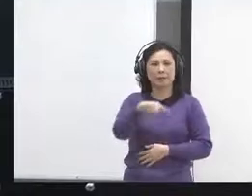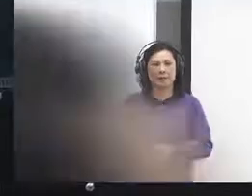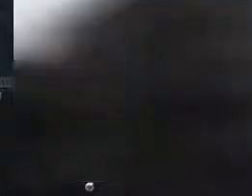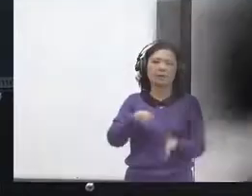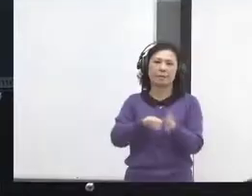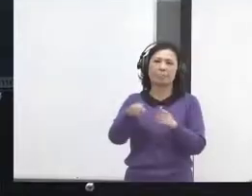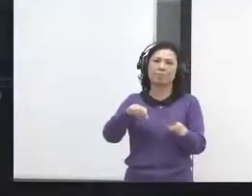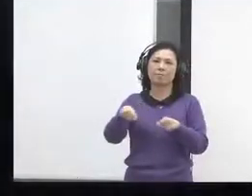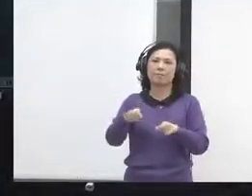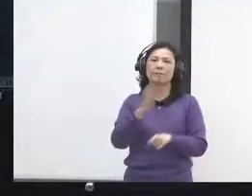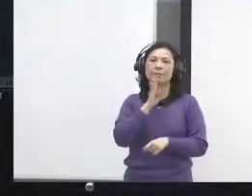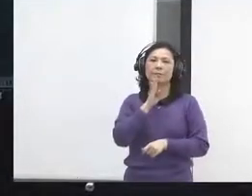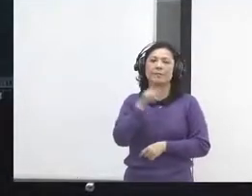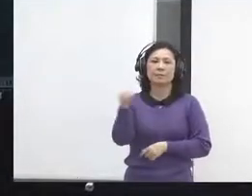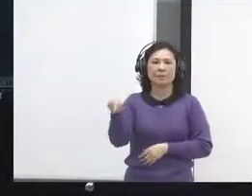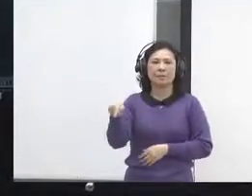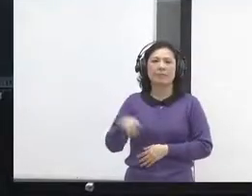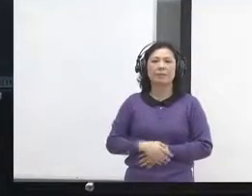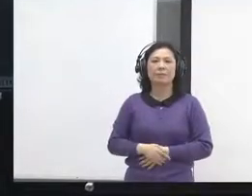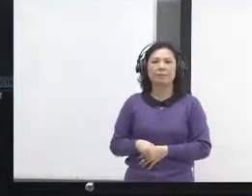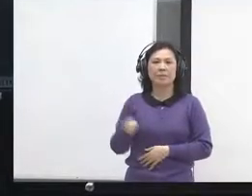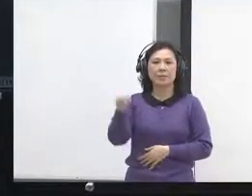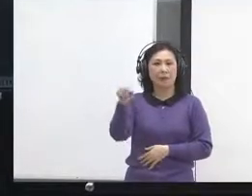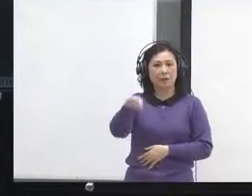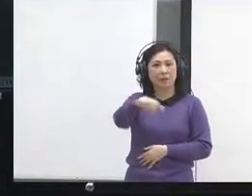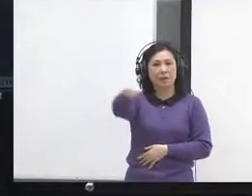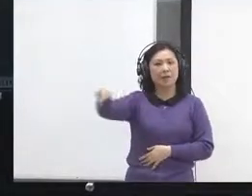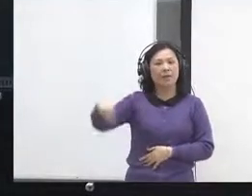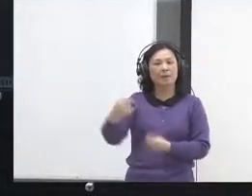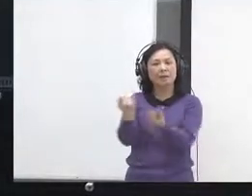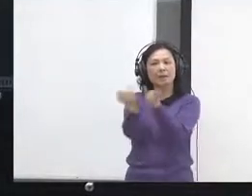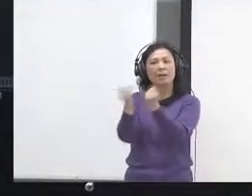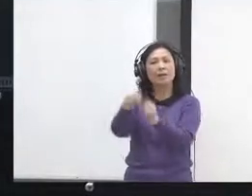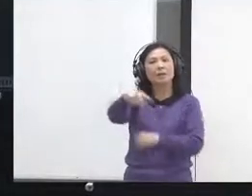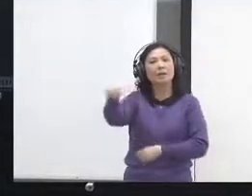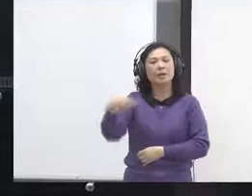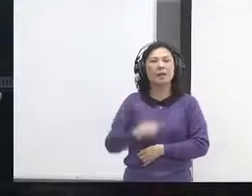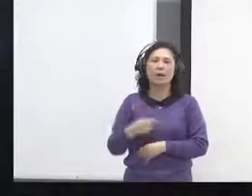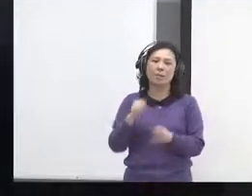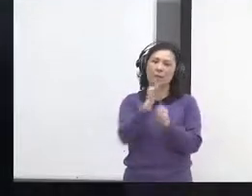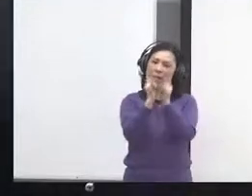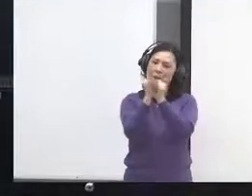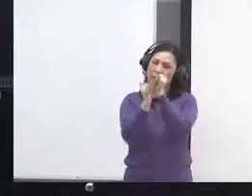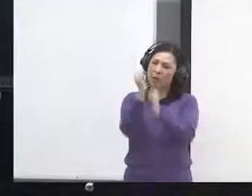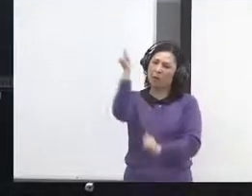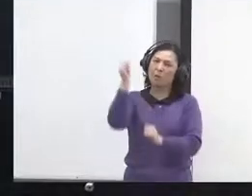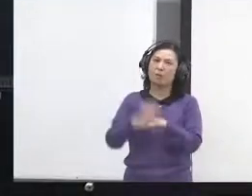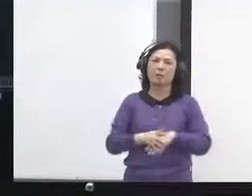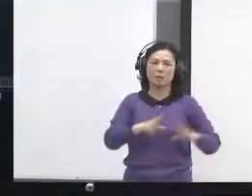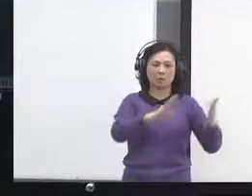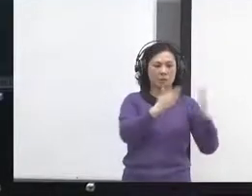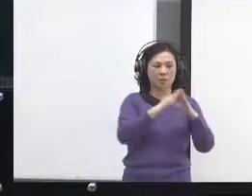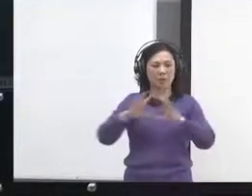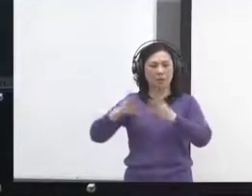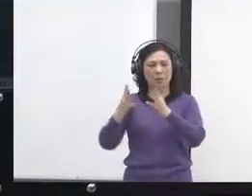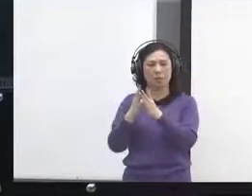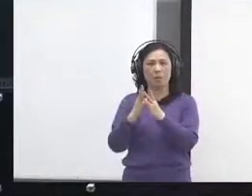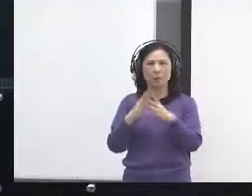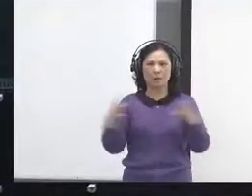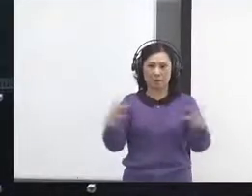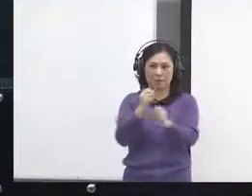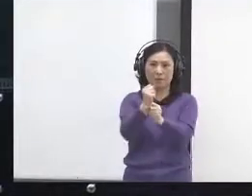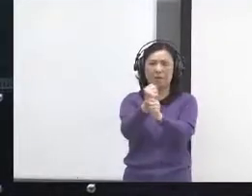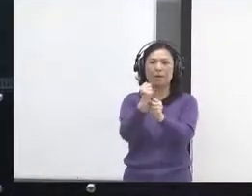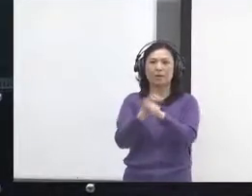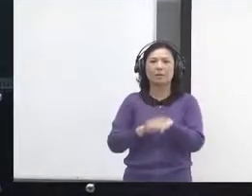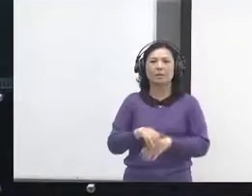案就是 Herstory， Herstory 其实就是像这样子的一个合作，就是跨国协作的一个专案。那我们将由小